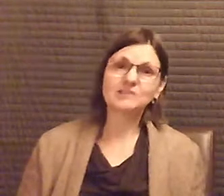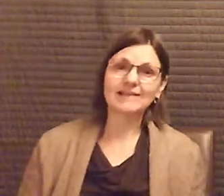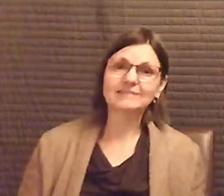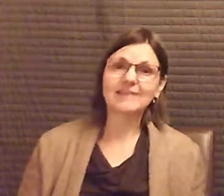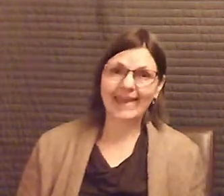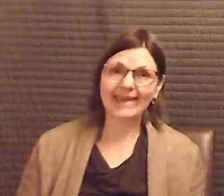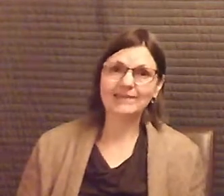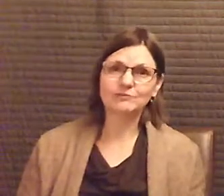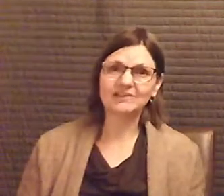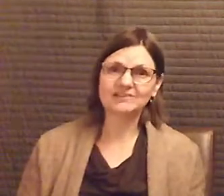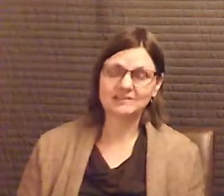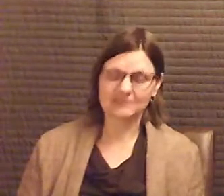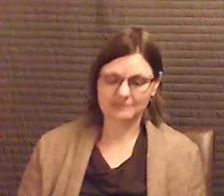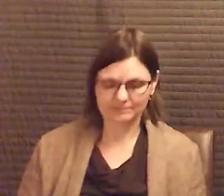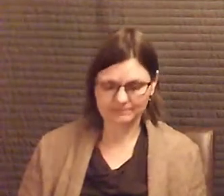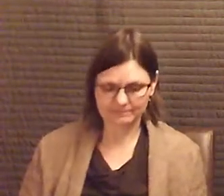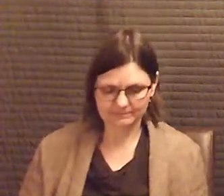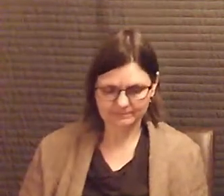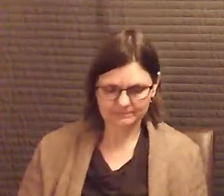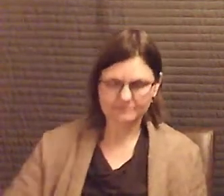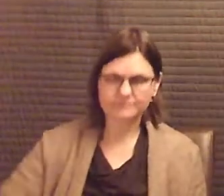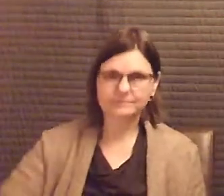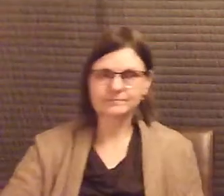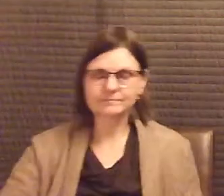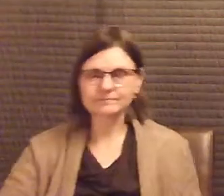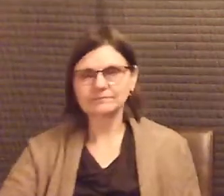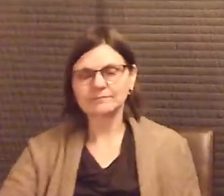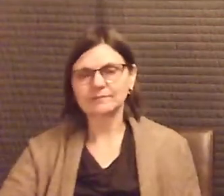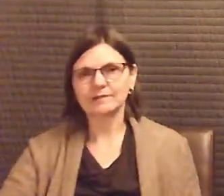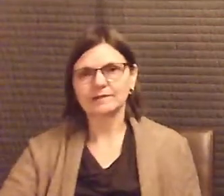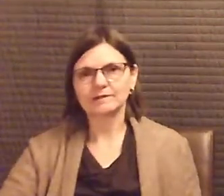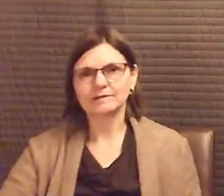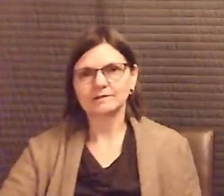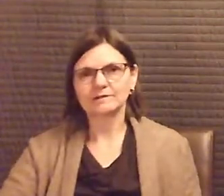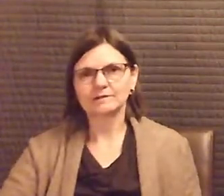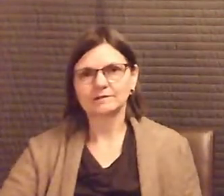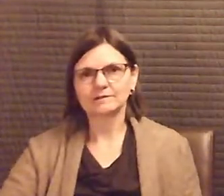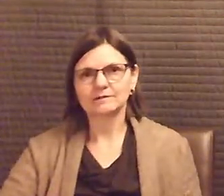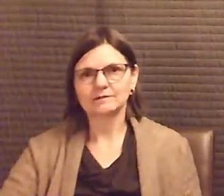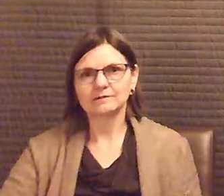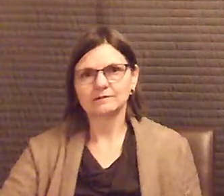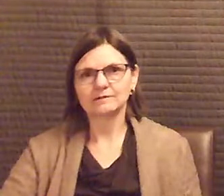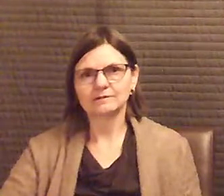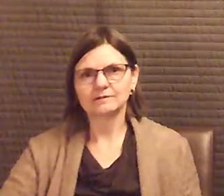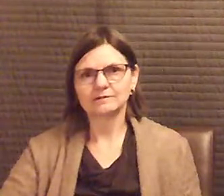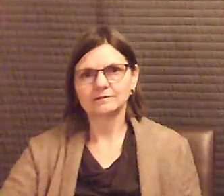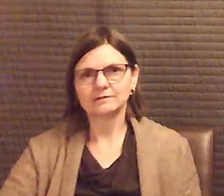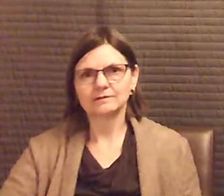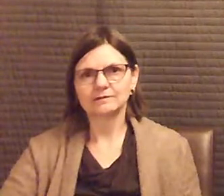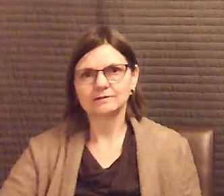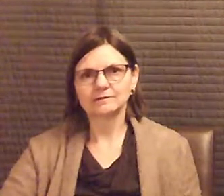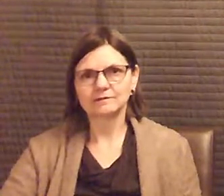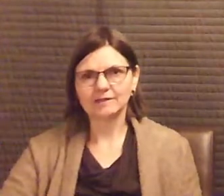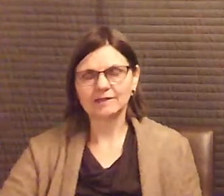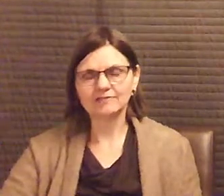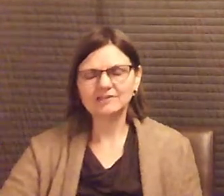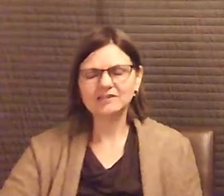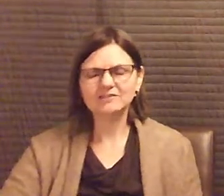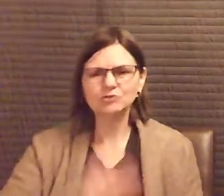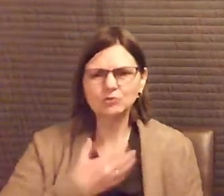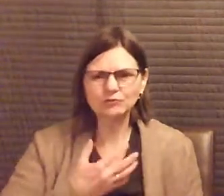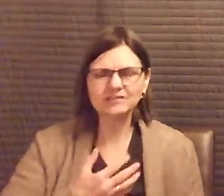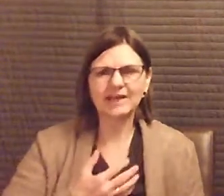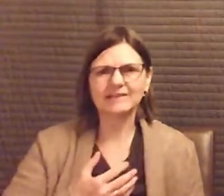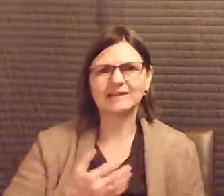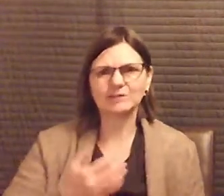tessalonicenzen een fishnet thigh high not want to be scared het oor god worden ik wil